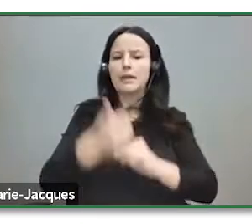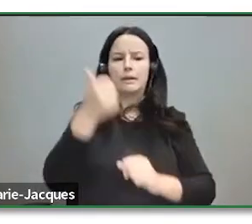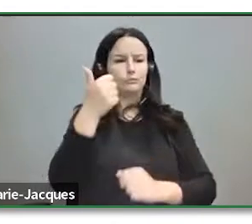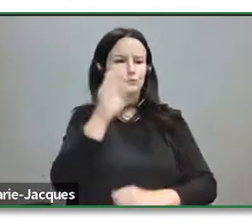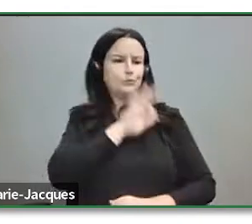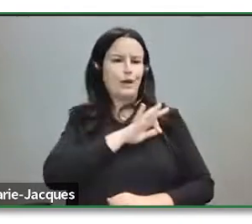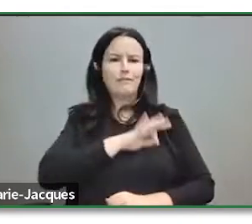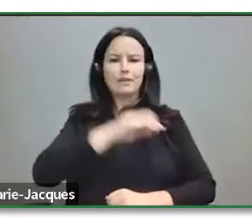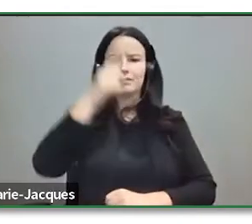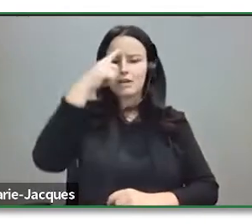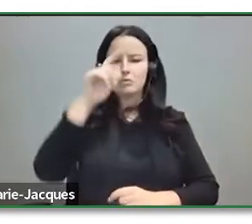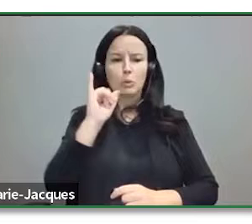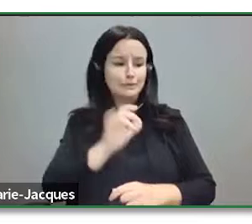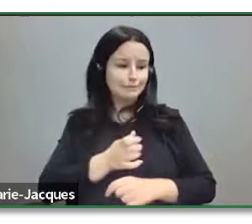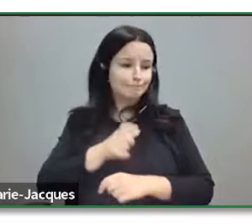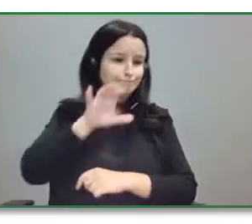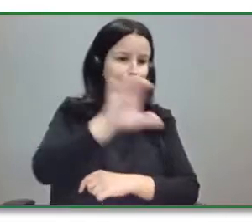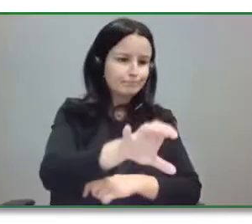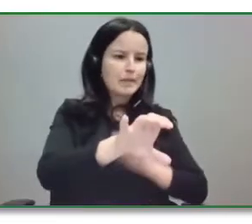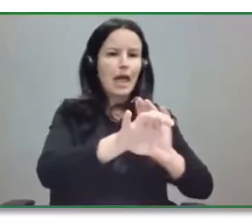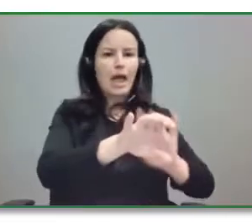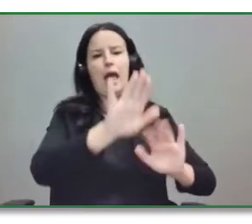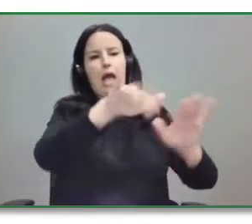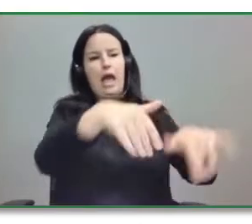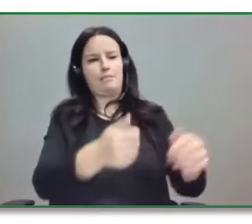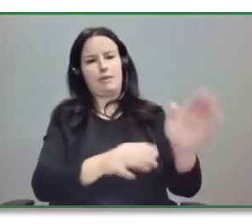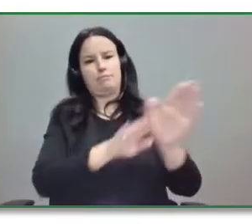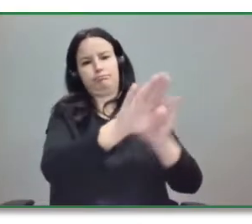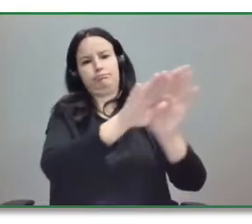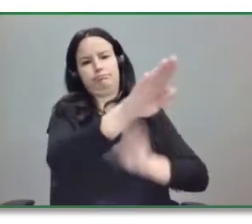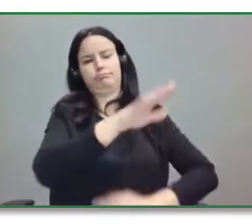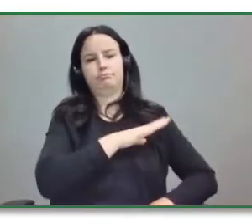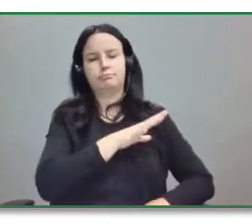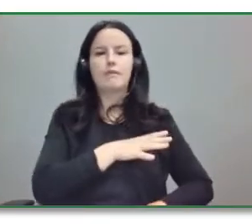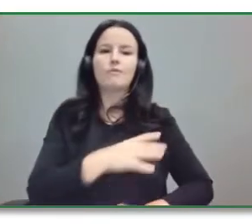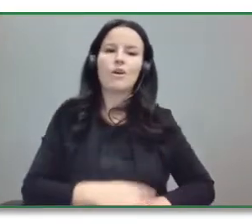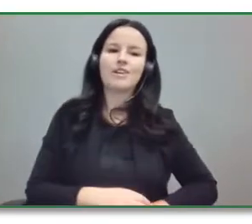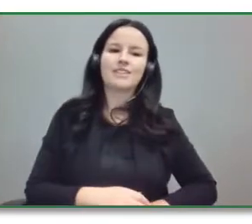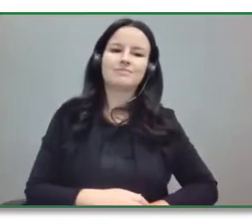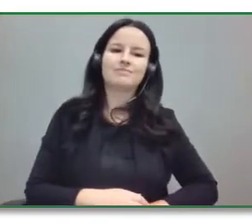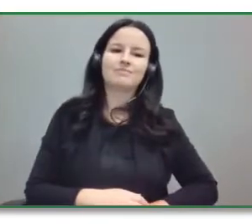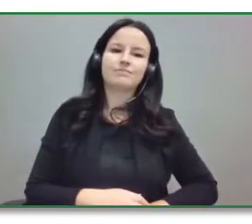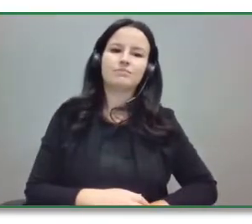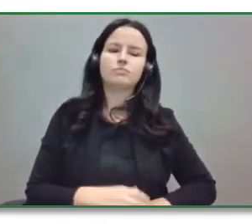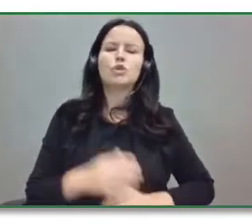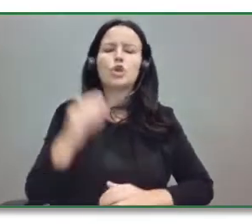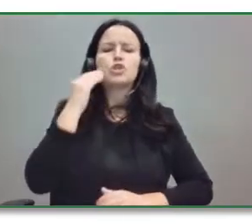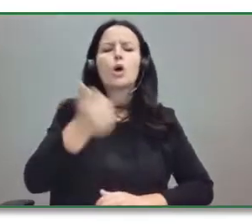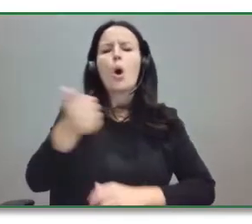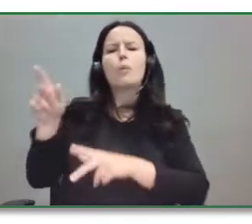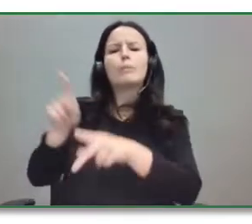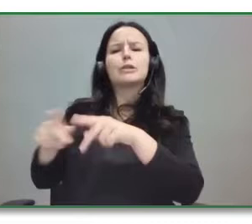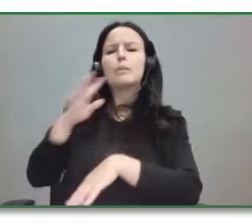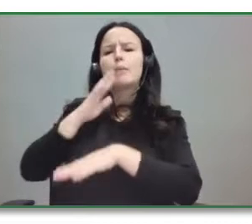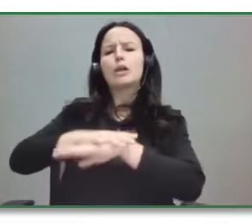l'argent qu'on y met. Je sais que d'autres personnes s'exprimeront sur ce sujet, je m'y attarderai pas trop, mais je peux vous dire qu'on a